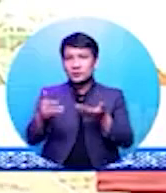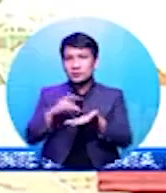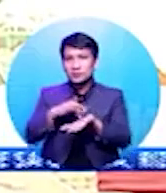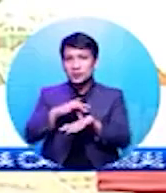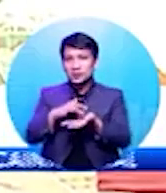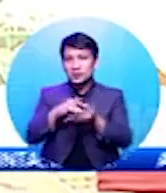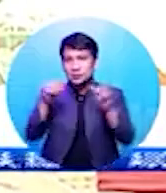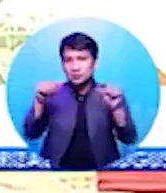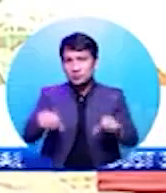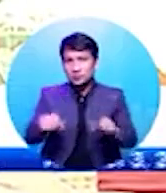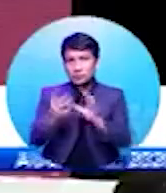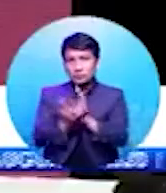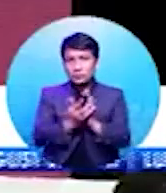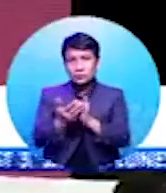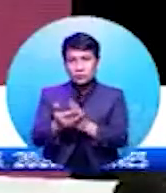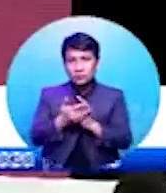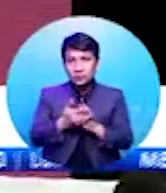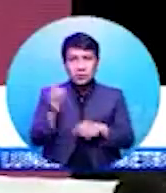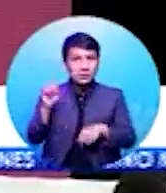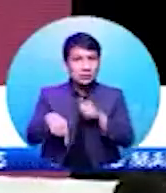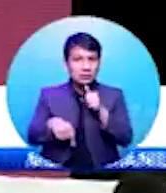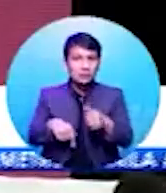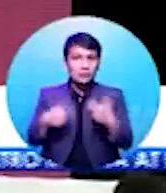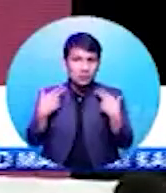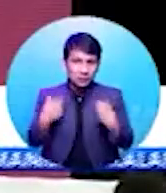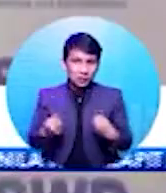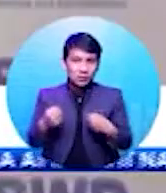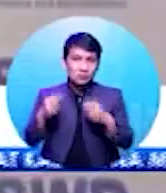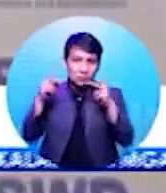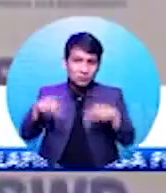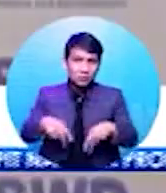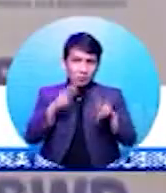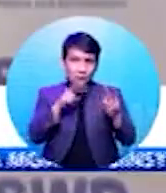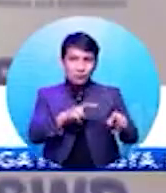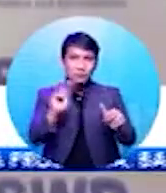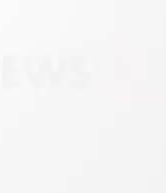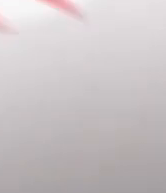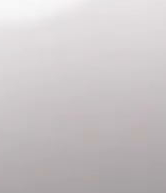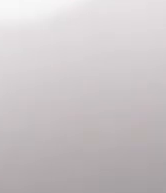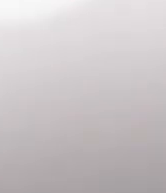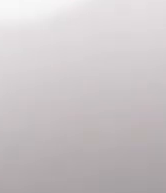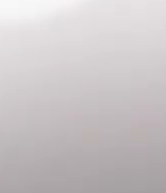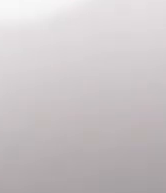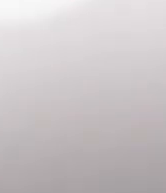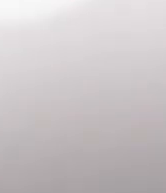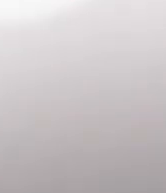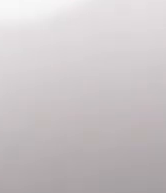ipinairal sa community quarantine kung saan kalusugan talaga ng tao ang prioridad.